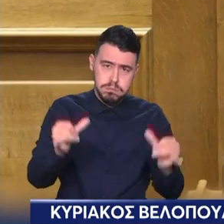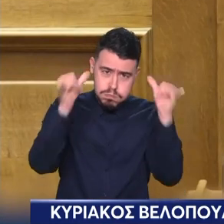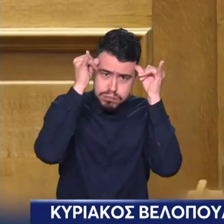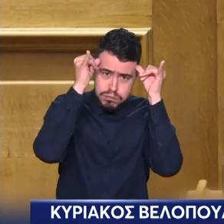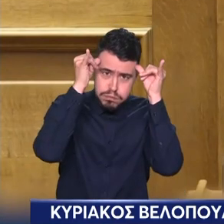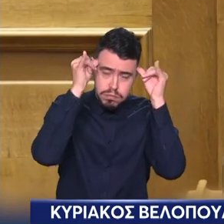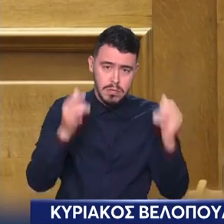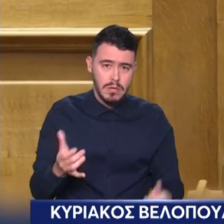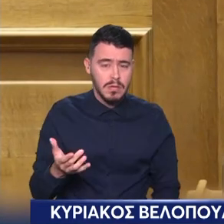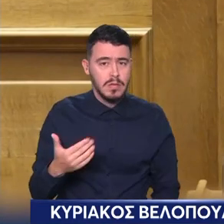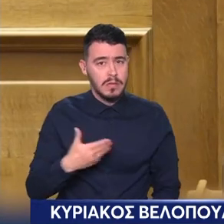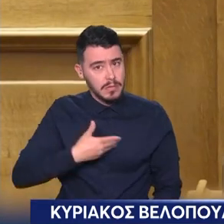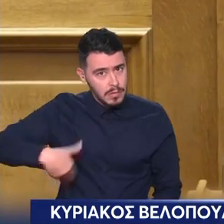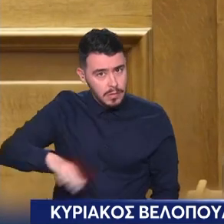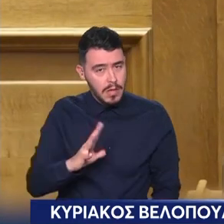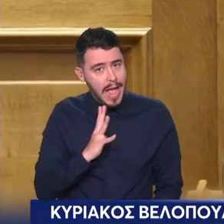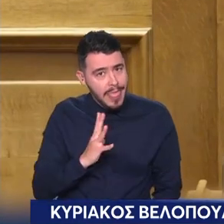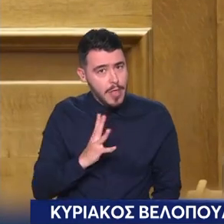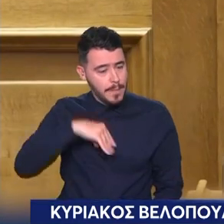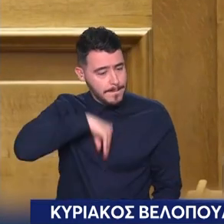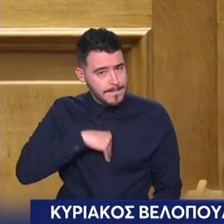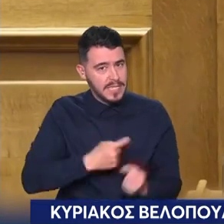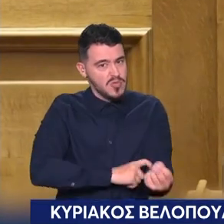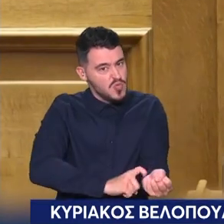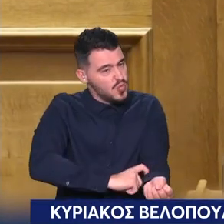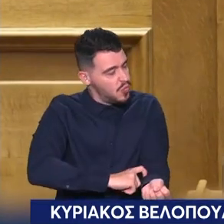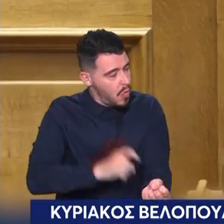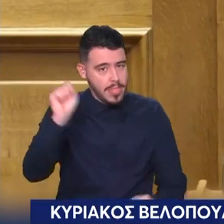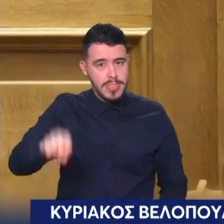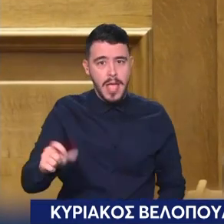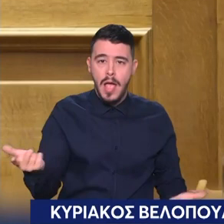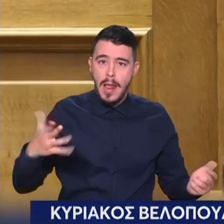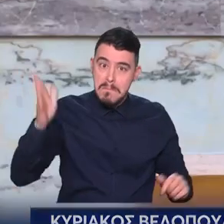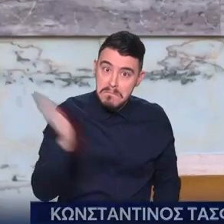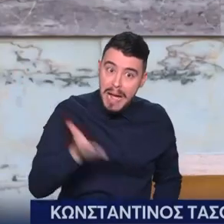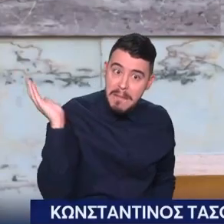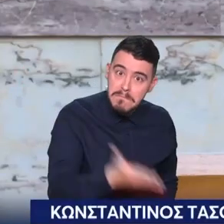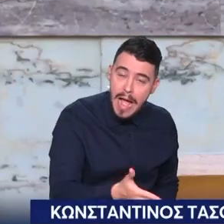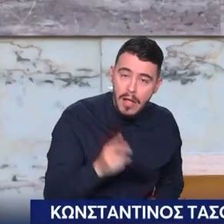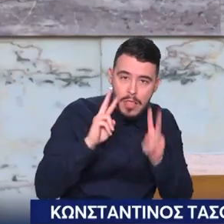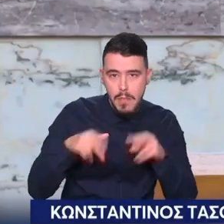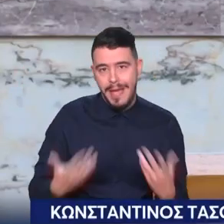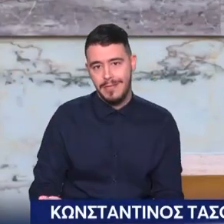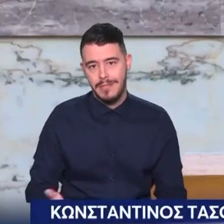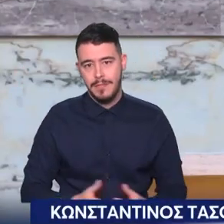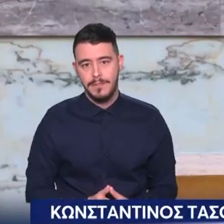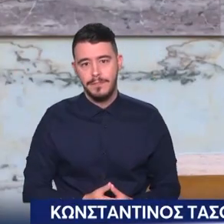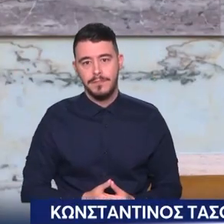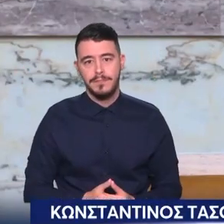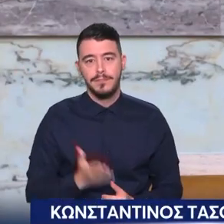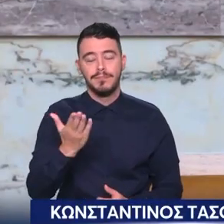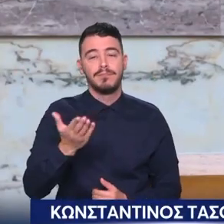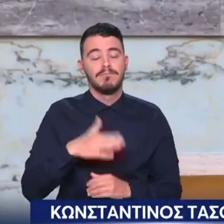Είμαστε άνθρωποι, έχουμε παρορμητισμούς, αλλά είναι βαρβαρότητα να χτυπάς συνάνθρωπός. Κύριε Πρόεδρε,